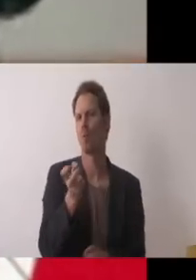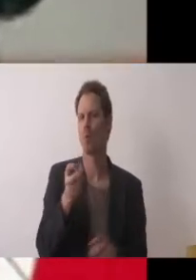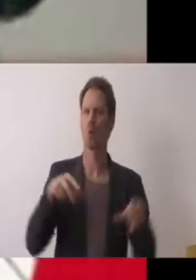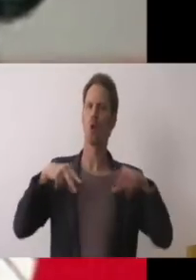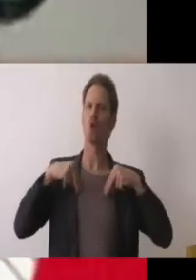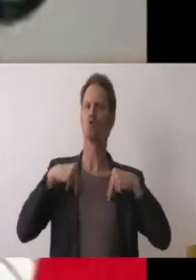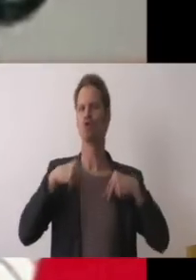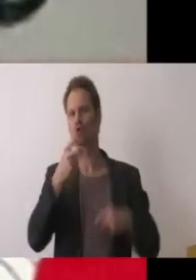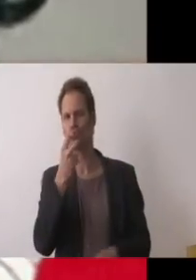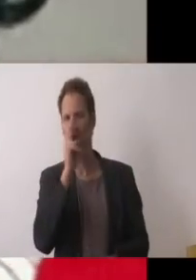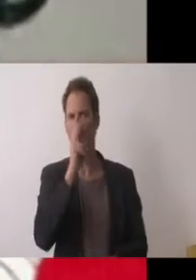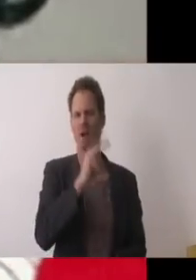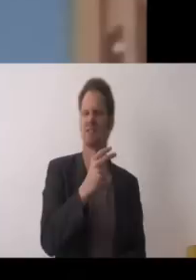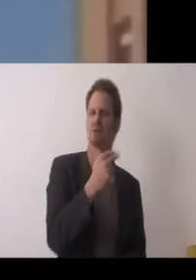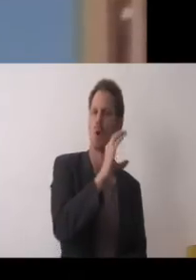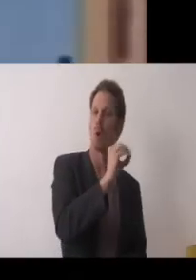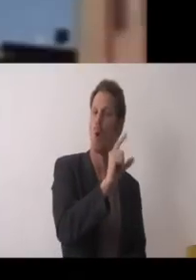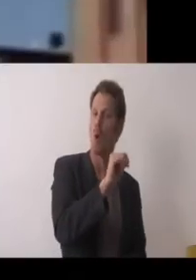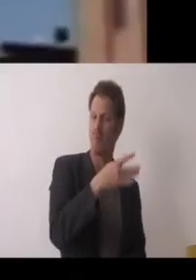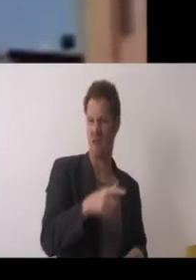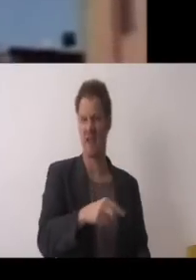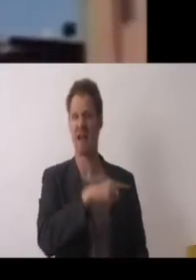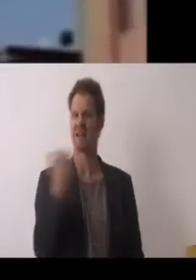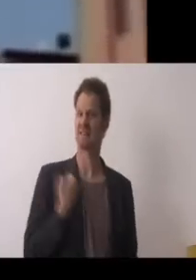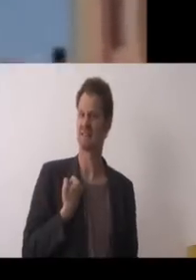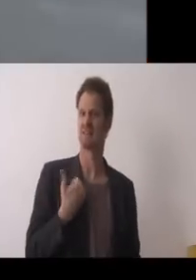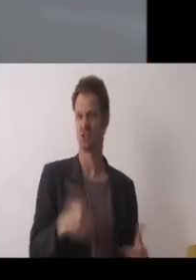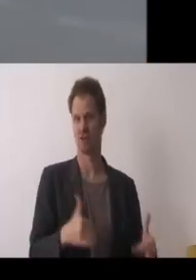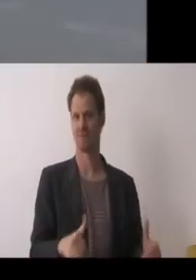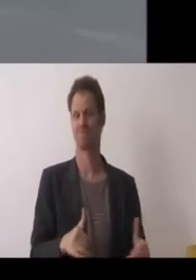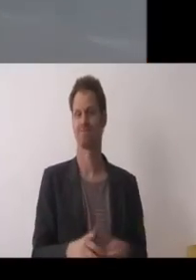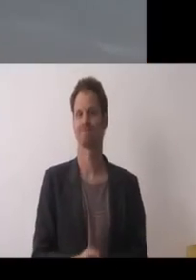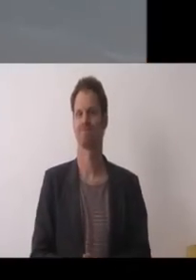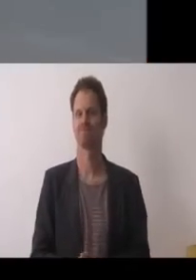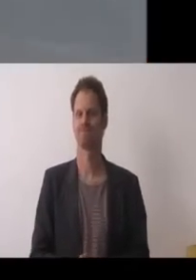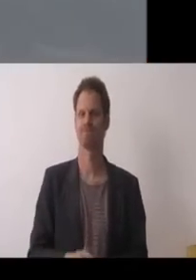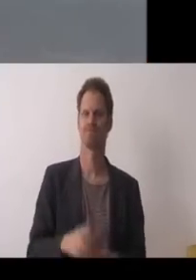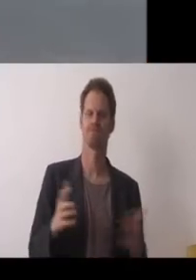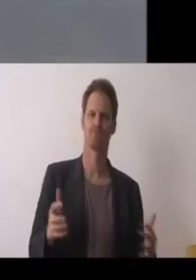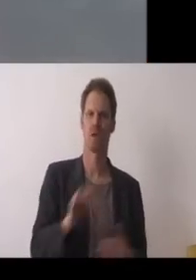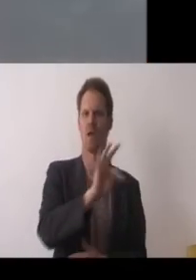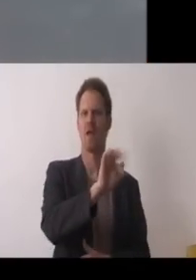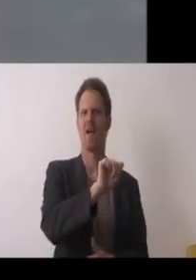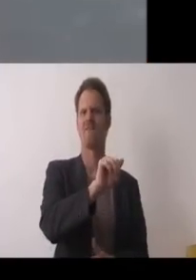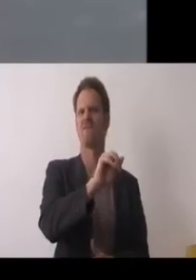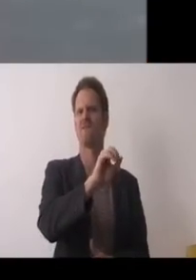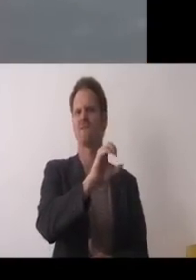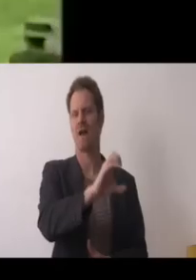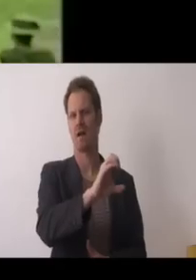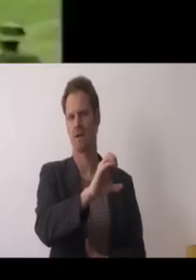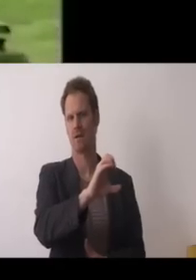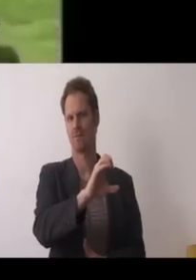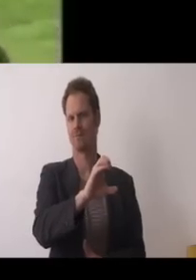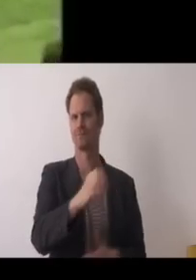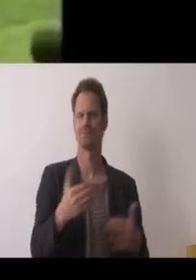en 1999. Pourtant, à la faveur des attentats du 11 septembre 2001, ce seront les FARC qui feront les frais de